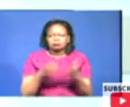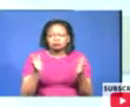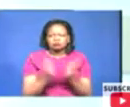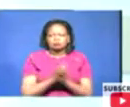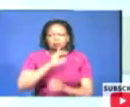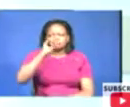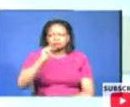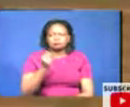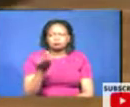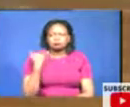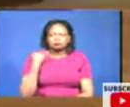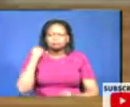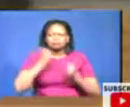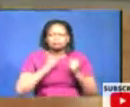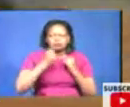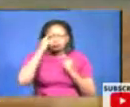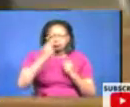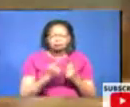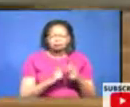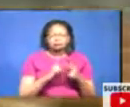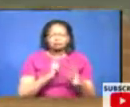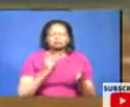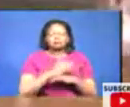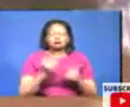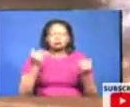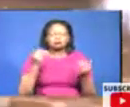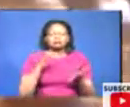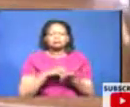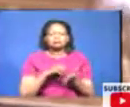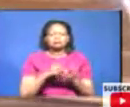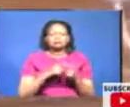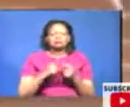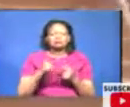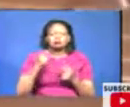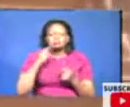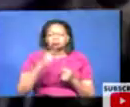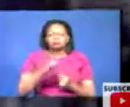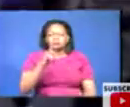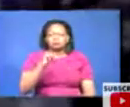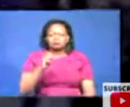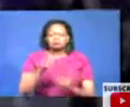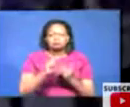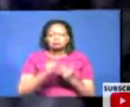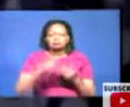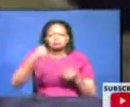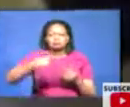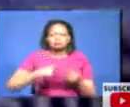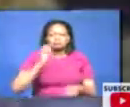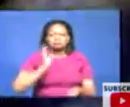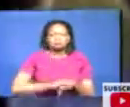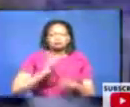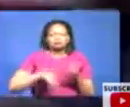alikuwa nakibiria Kenya. After the tribunal, Ngugi demanded a $1 million compensation to recover what he had spent